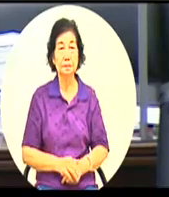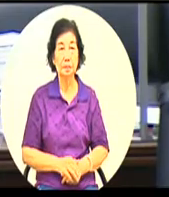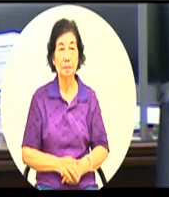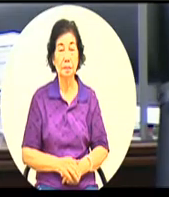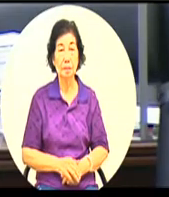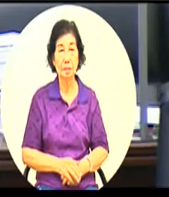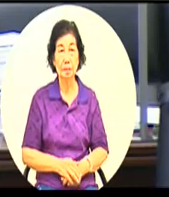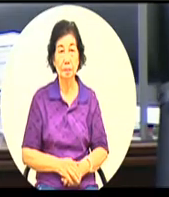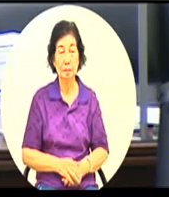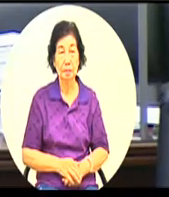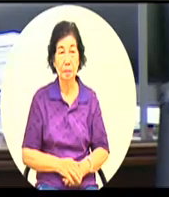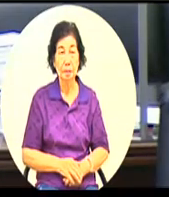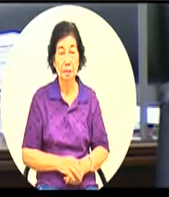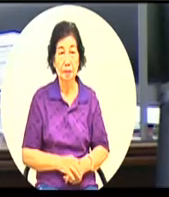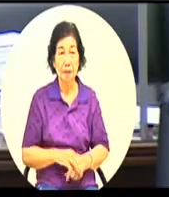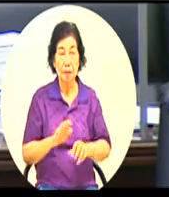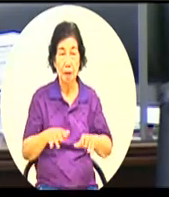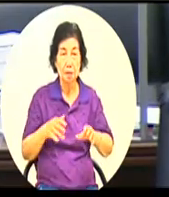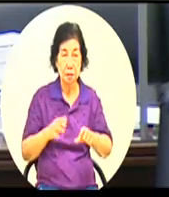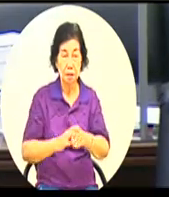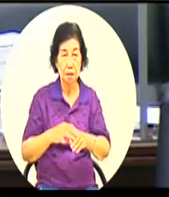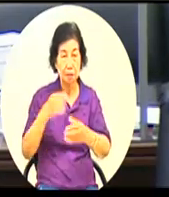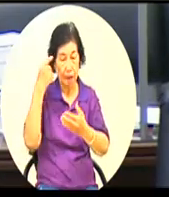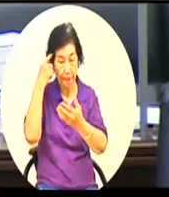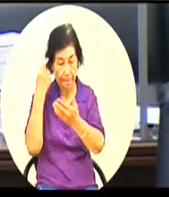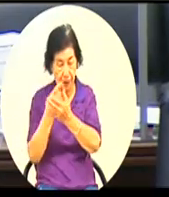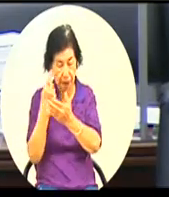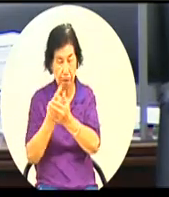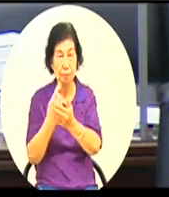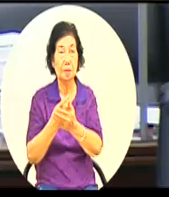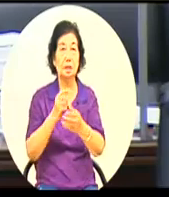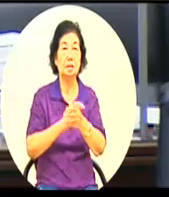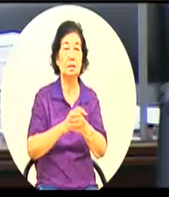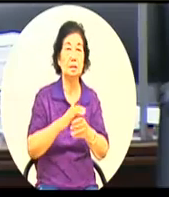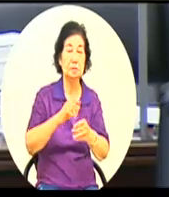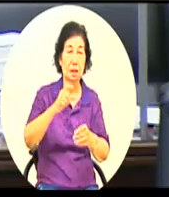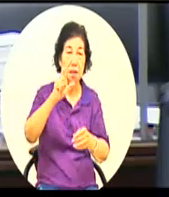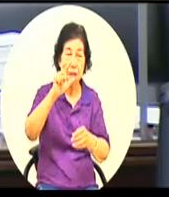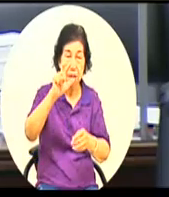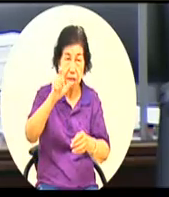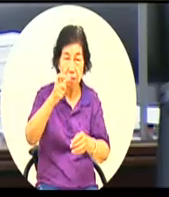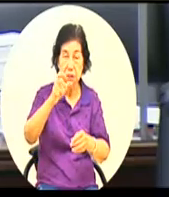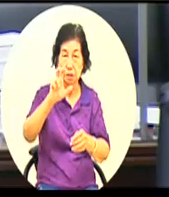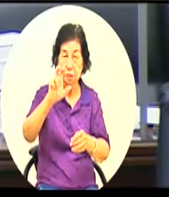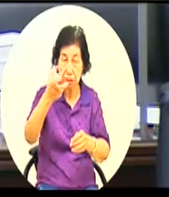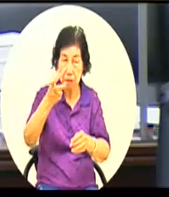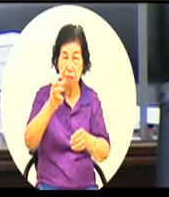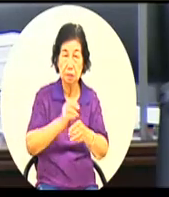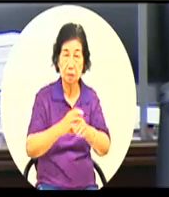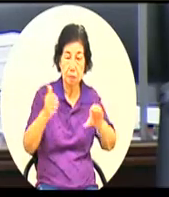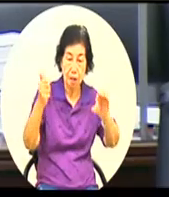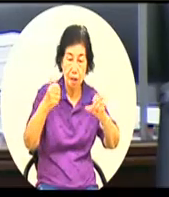一日讲会当60几万人、67万人个，搭乘捷运。